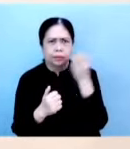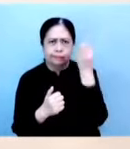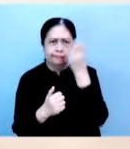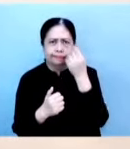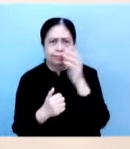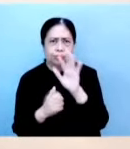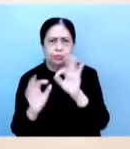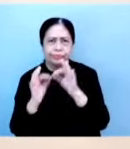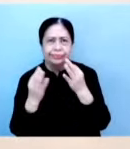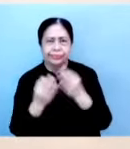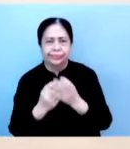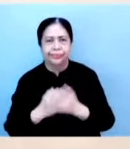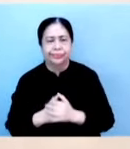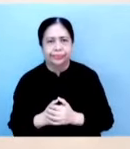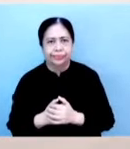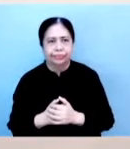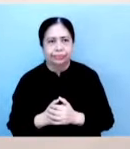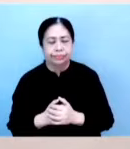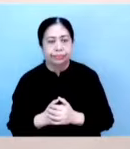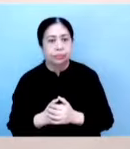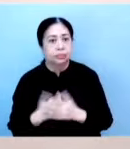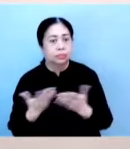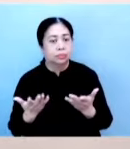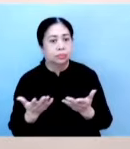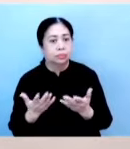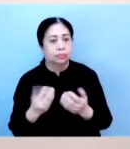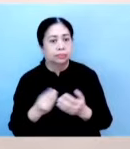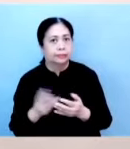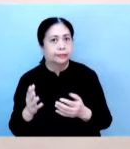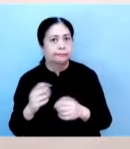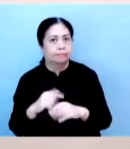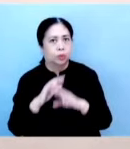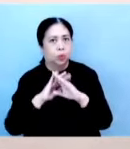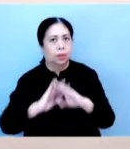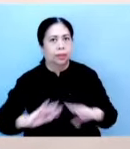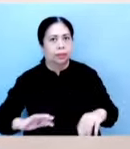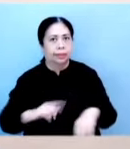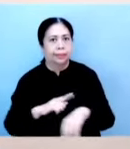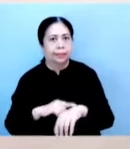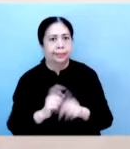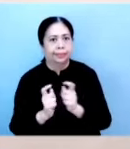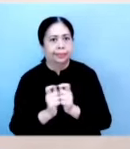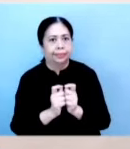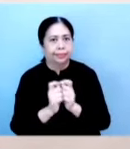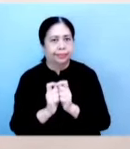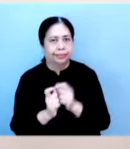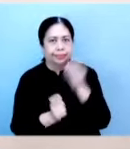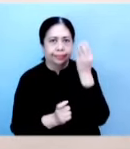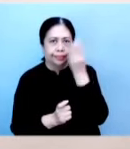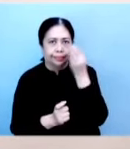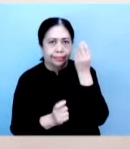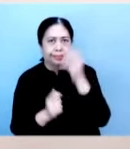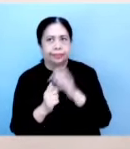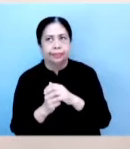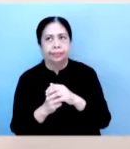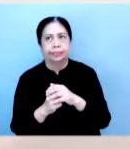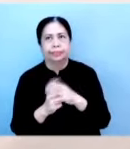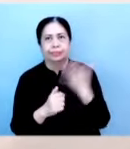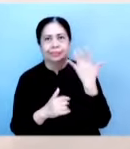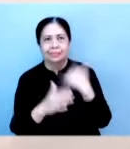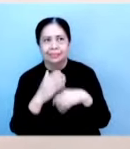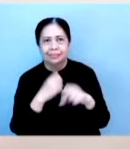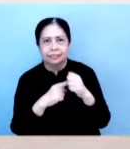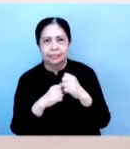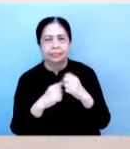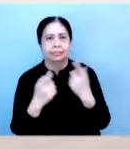family Actually you know what We spend a lot of Quiet time together para to reflect on the year that has been and of course iyung mga